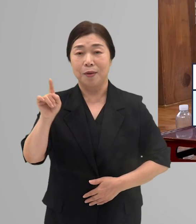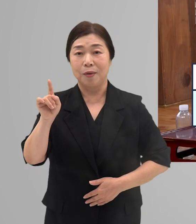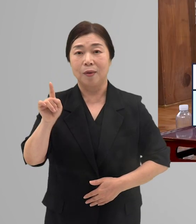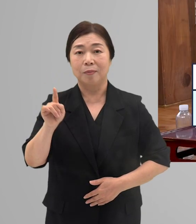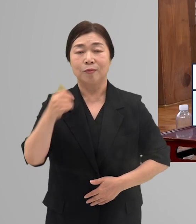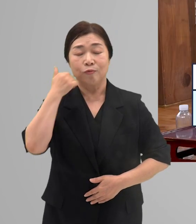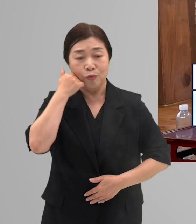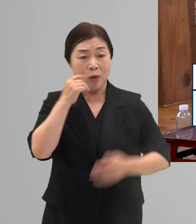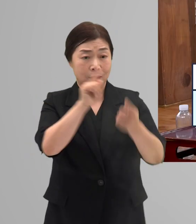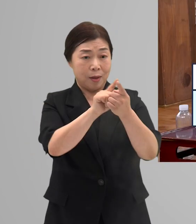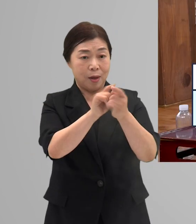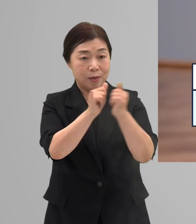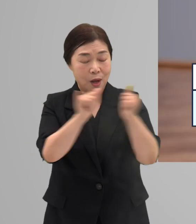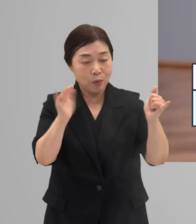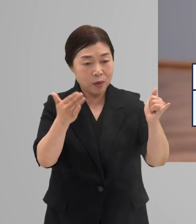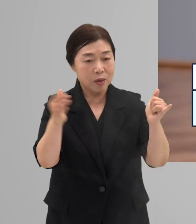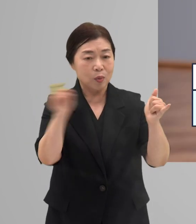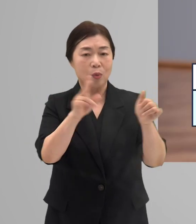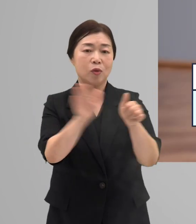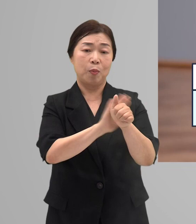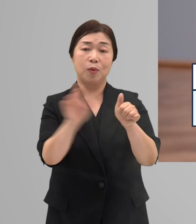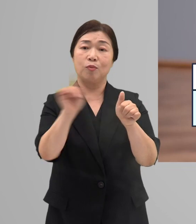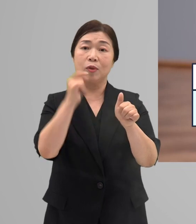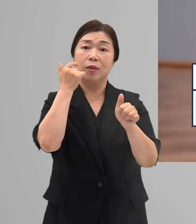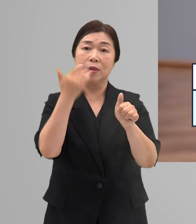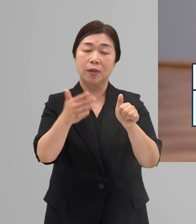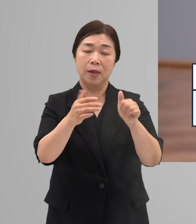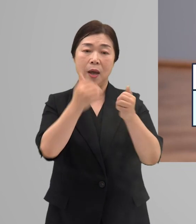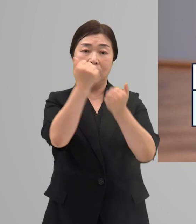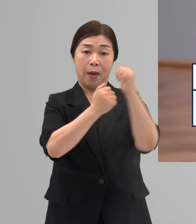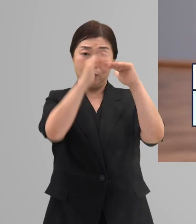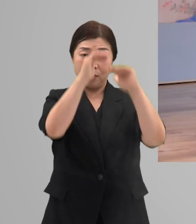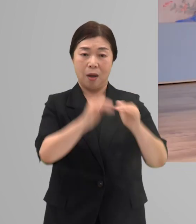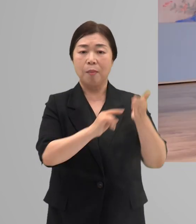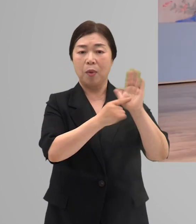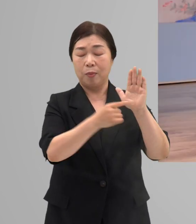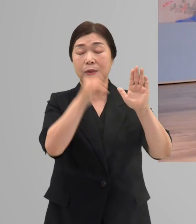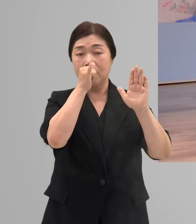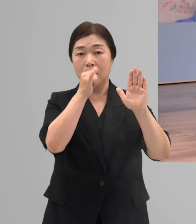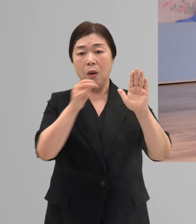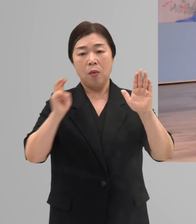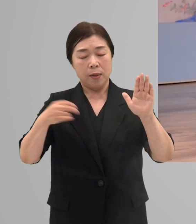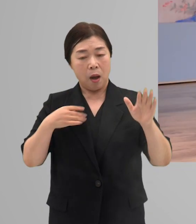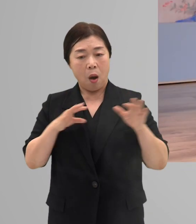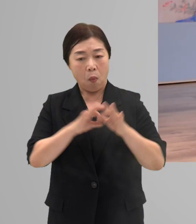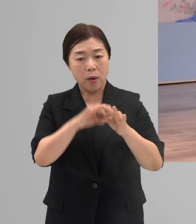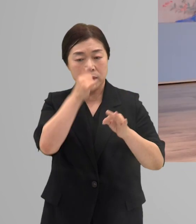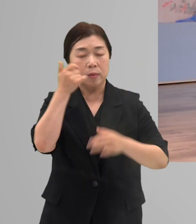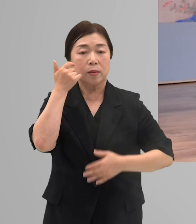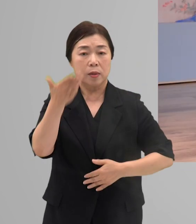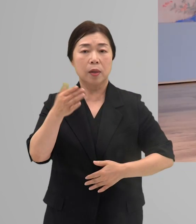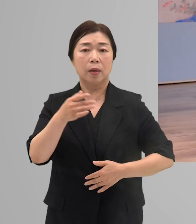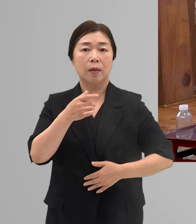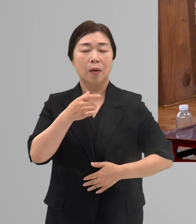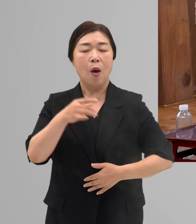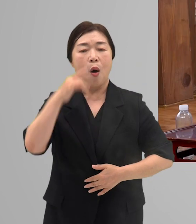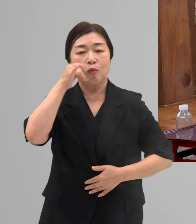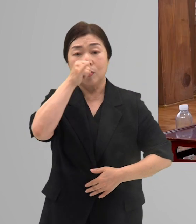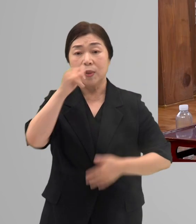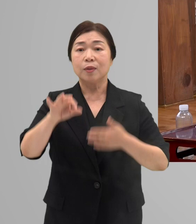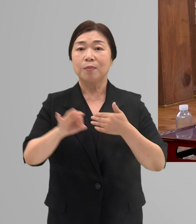분들이 대상자가 될 수 있는지 또 어떤 서비스를 받을 수 있는지가 나와 있어요. 혹시 내가 여기에 해당이 된다